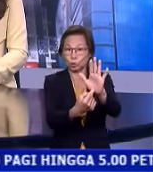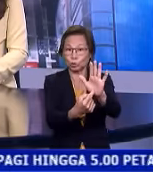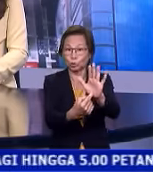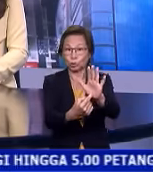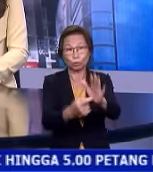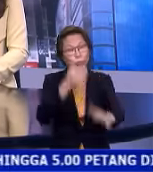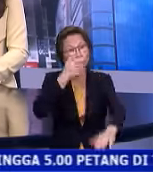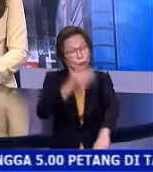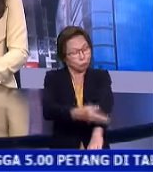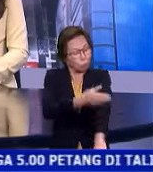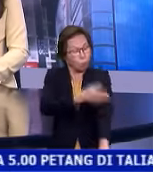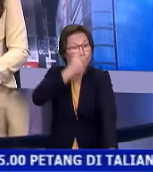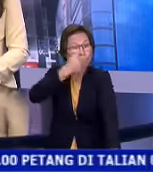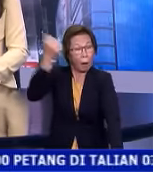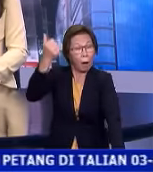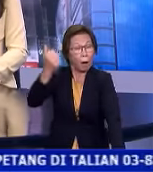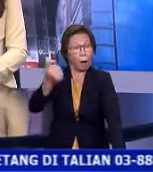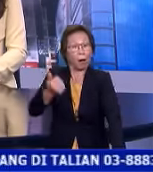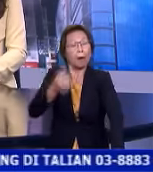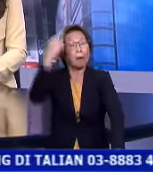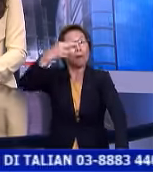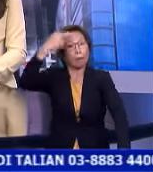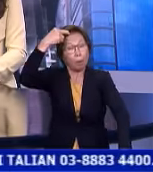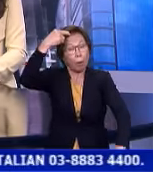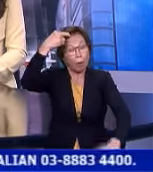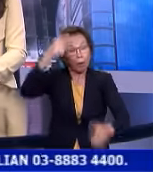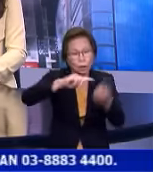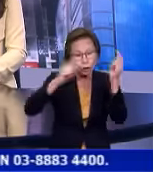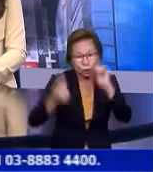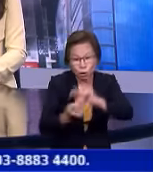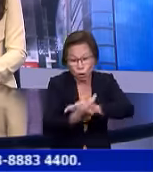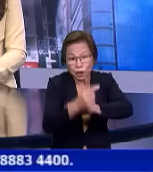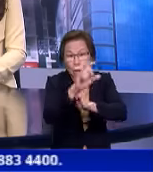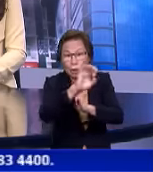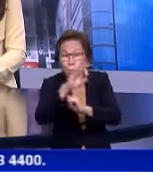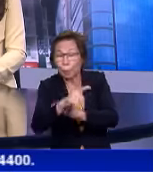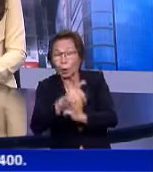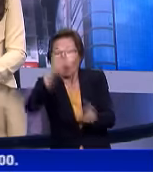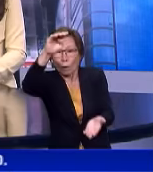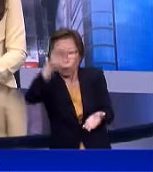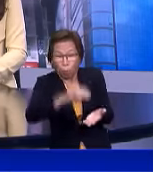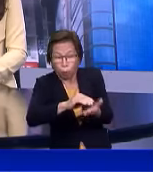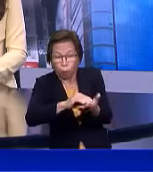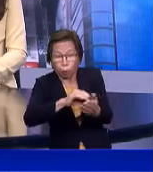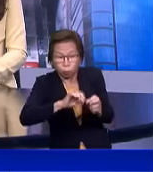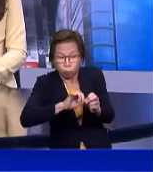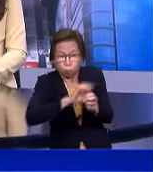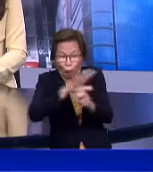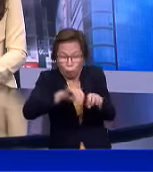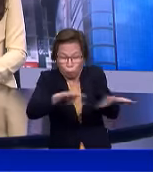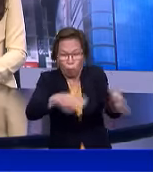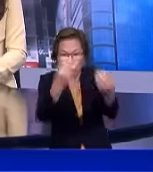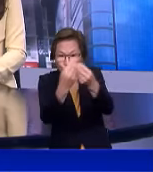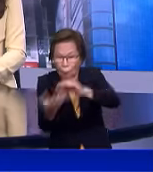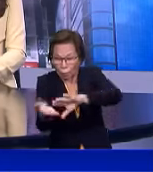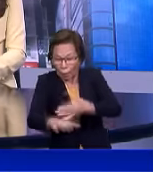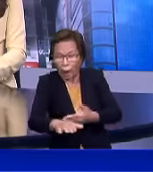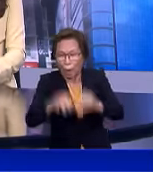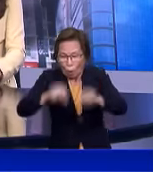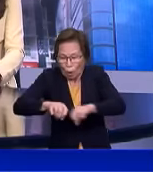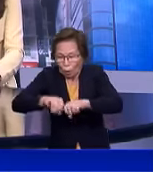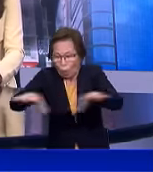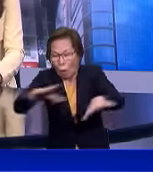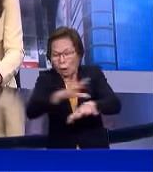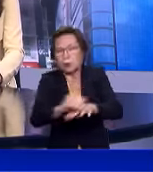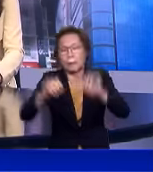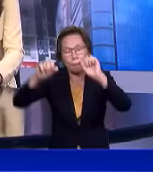perkembangan lebih baik. Antara yang menjadi faktor semakan semula SOP adalah penurunan jangkitan, kadar kematian, kebolehjangkitan